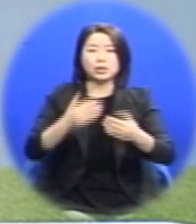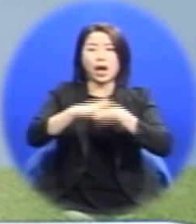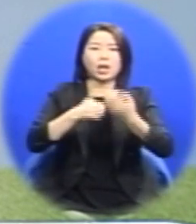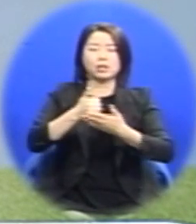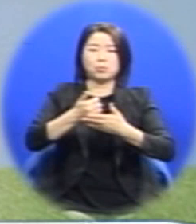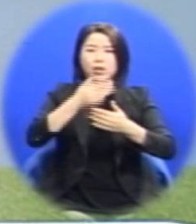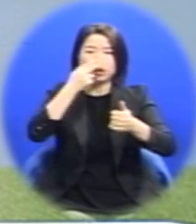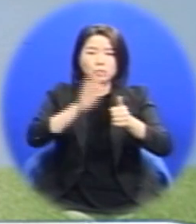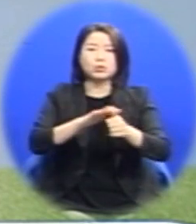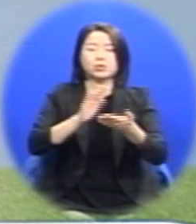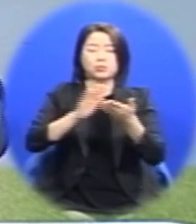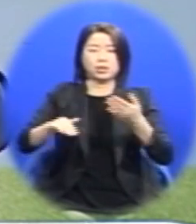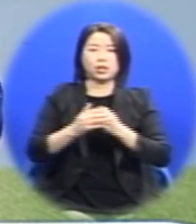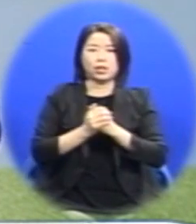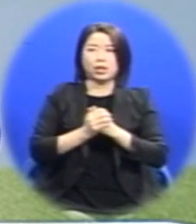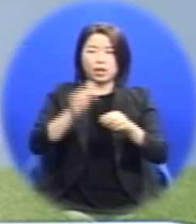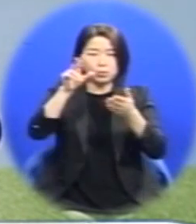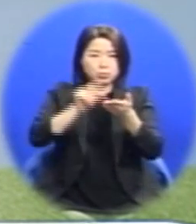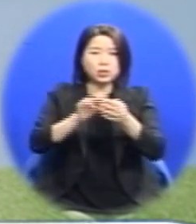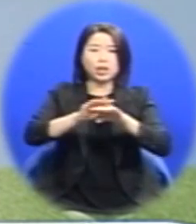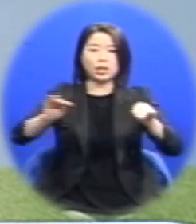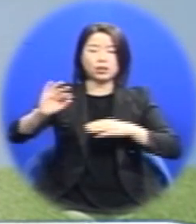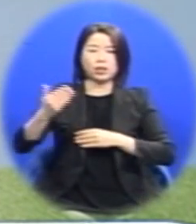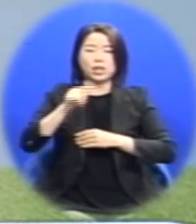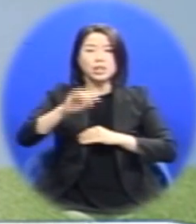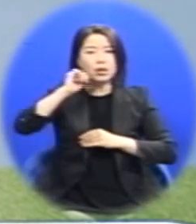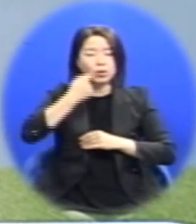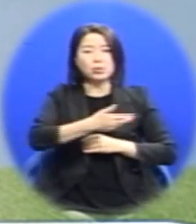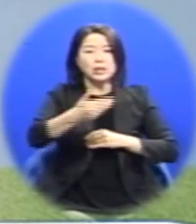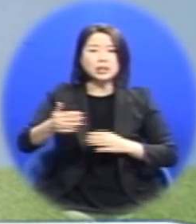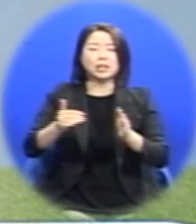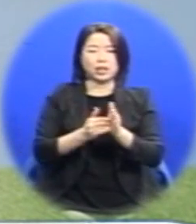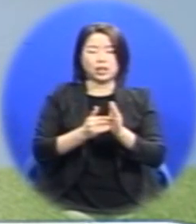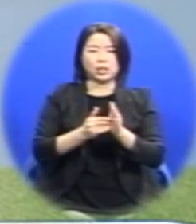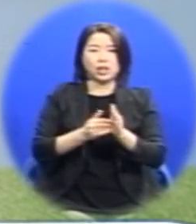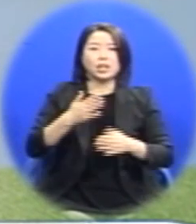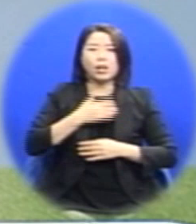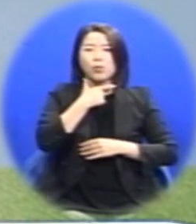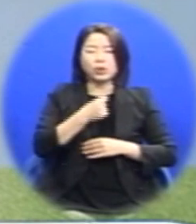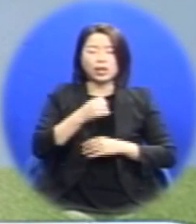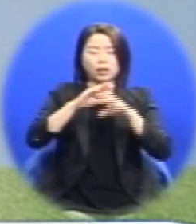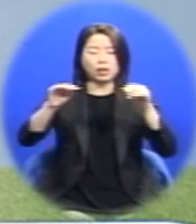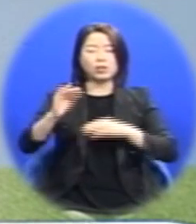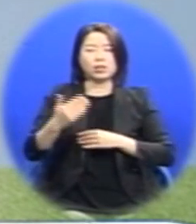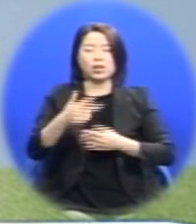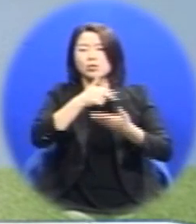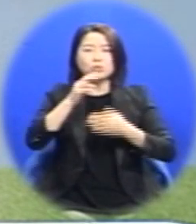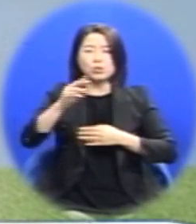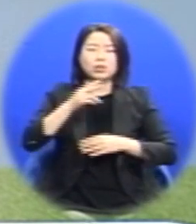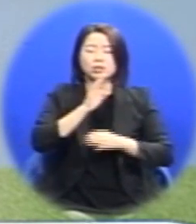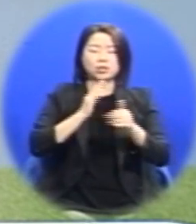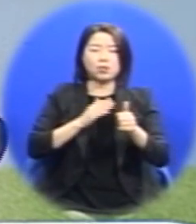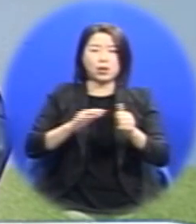도전입니다. 문제가 해결되기를, 이 어려움이 지나가기를, 내가 원하는 게 해결되기를, 주여 좀 제발